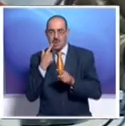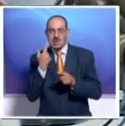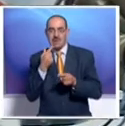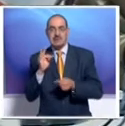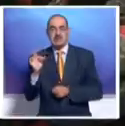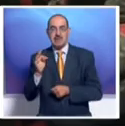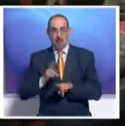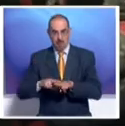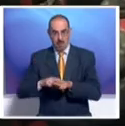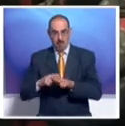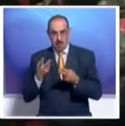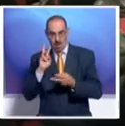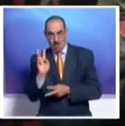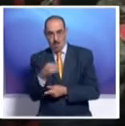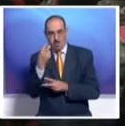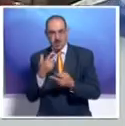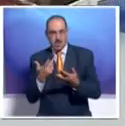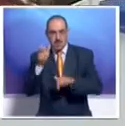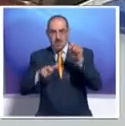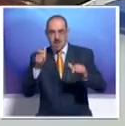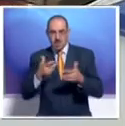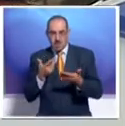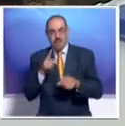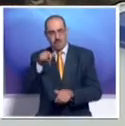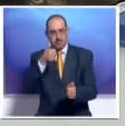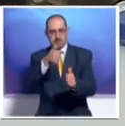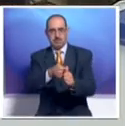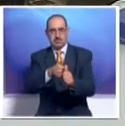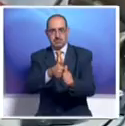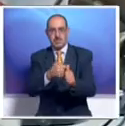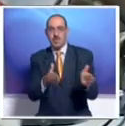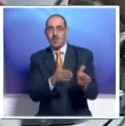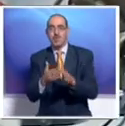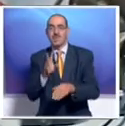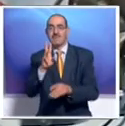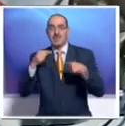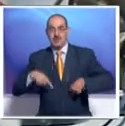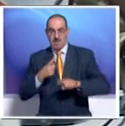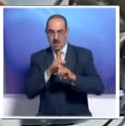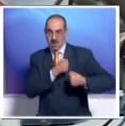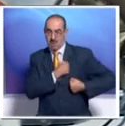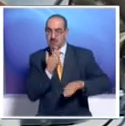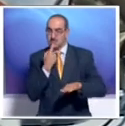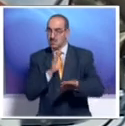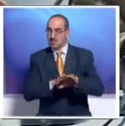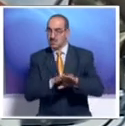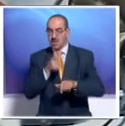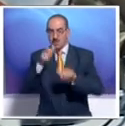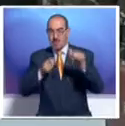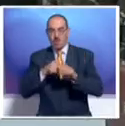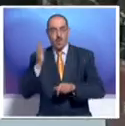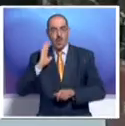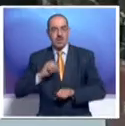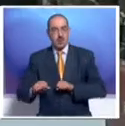الدولة واختلاس أموال الشعب. السيد الفريق حذر من بعض الأشخاص الذين عبثوا